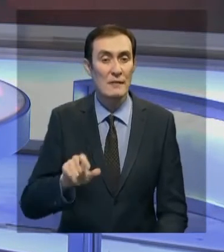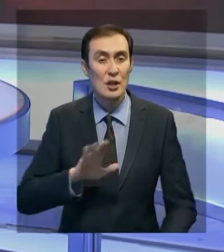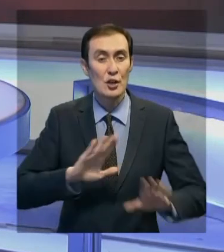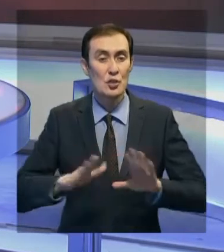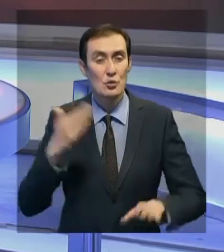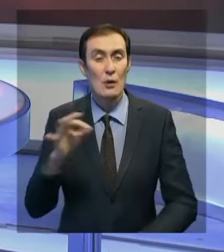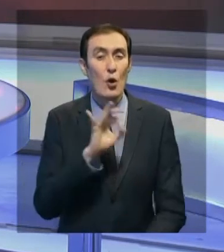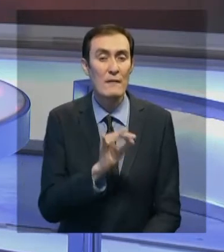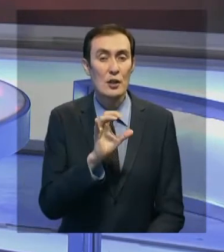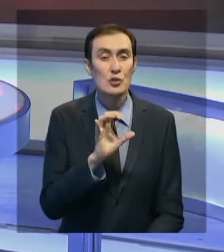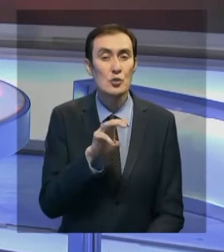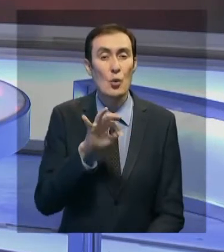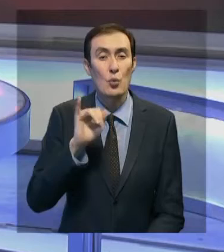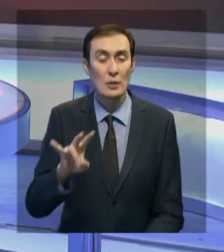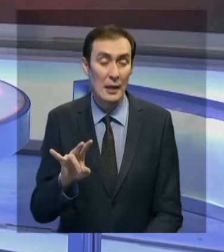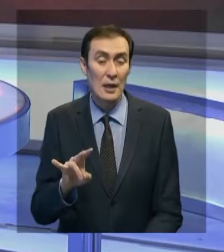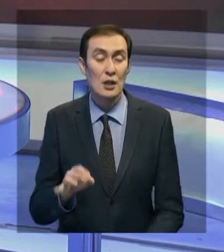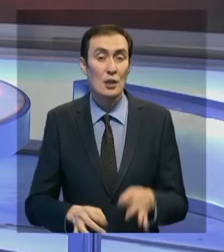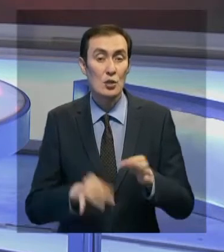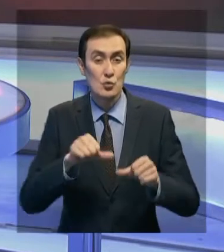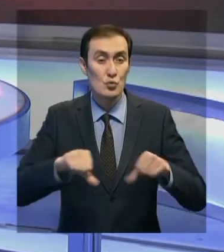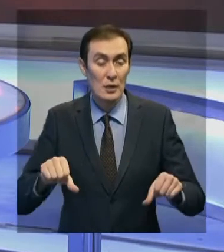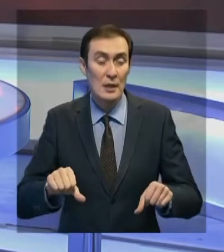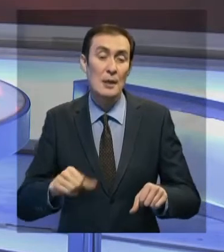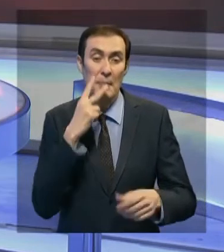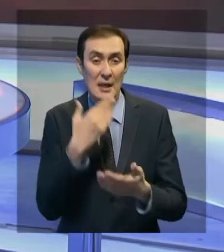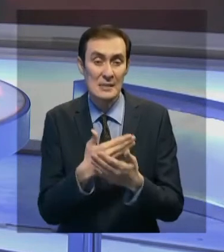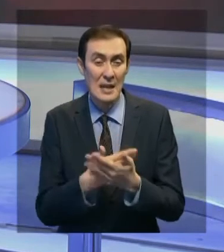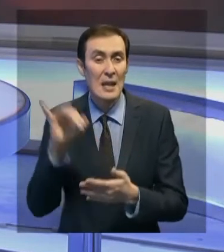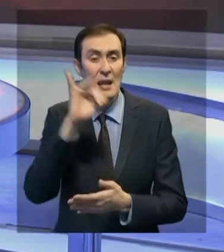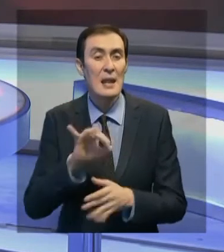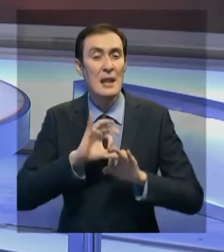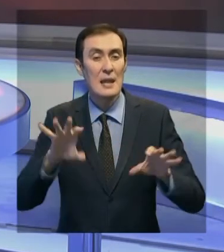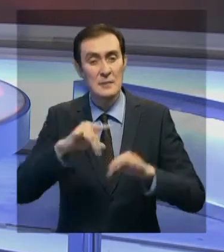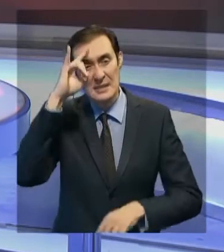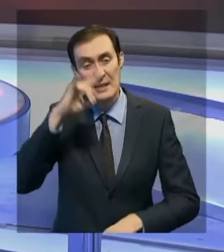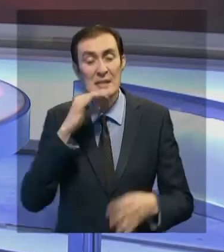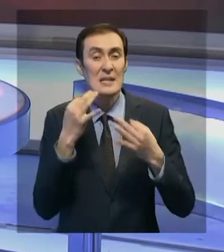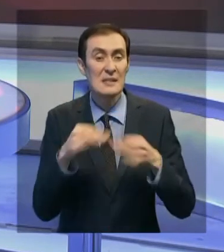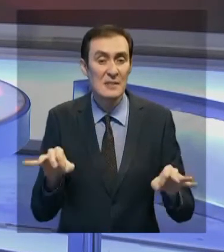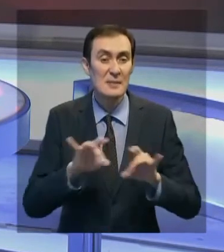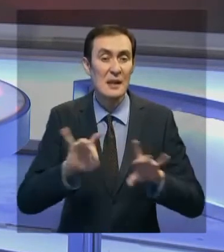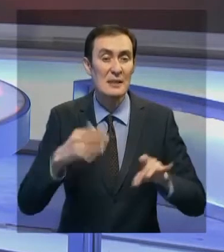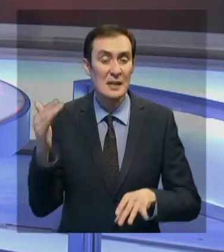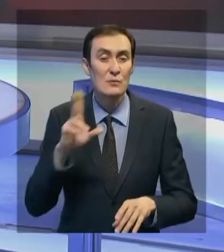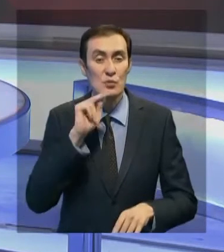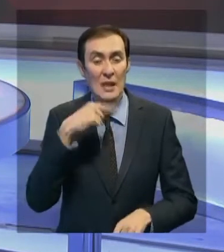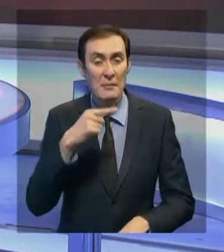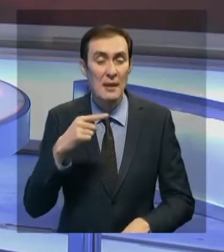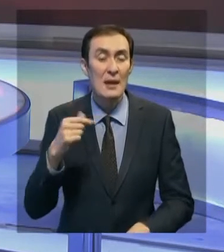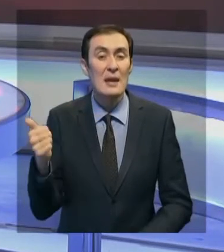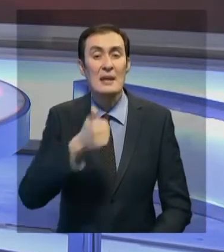человека» режиссера Оливера Стоуна. На суд жюри и зрителей представили летопись казахстанской независимости, рассказанной